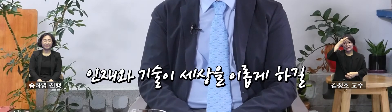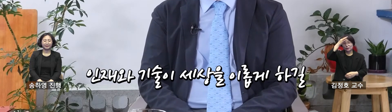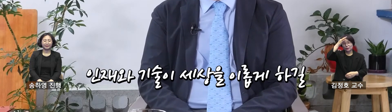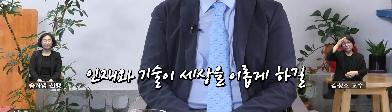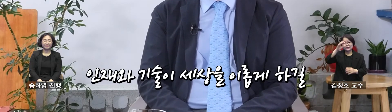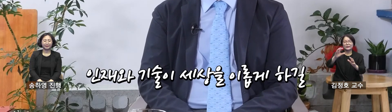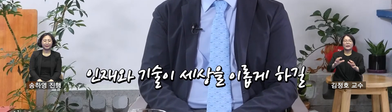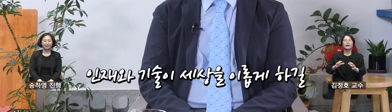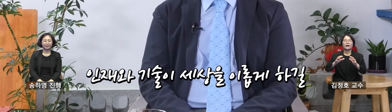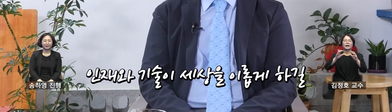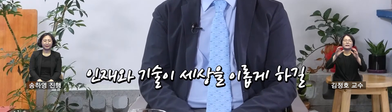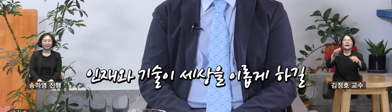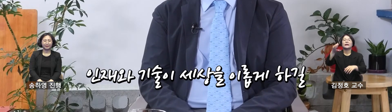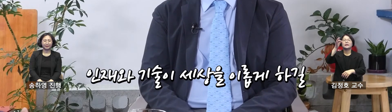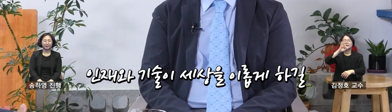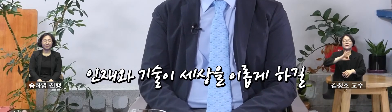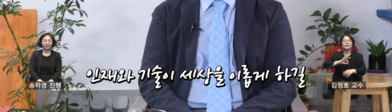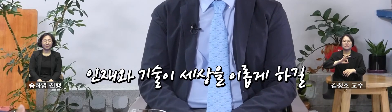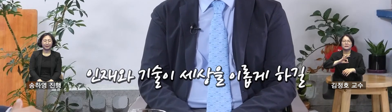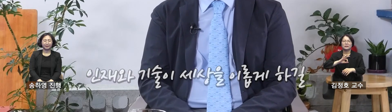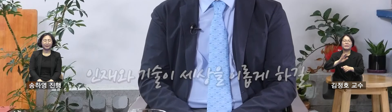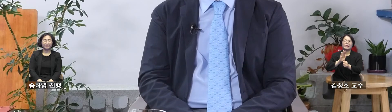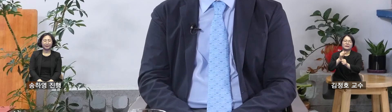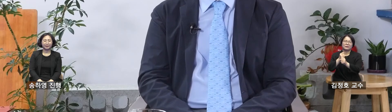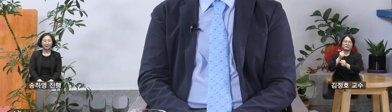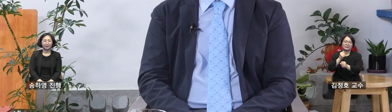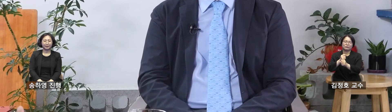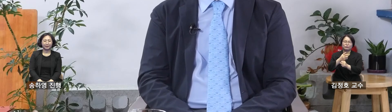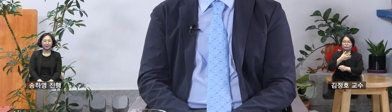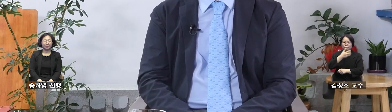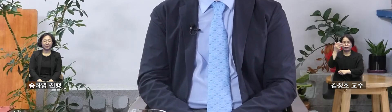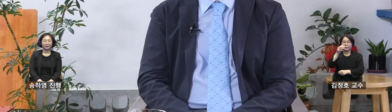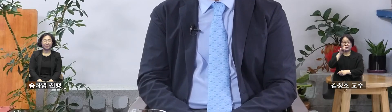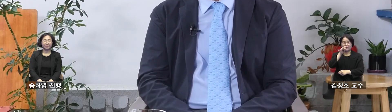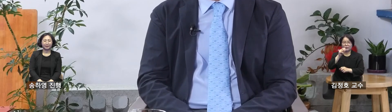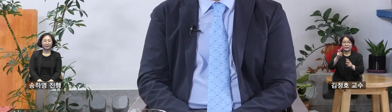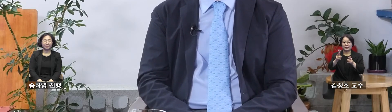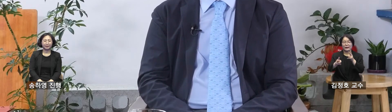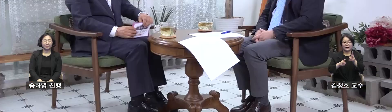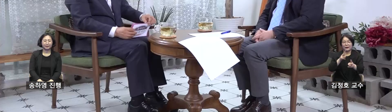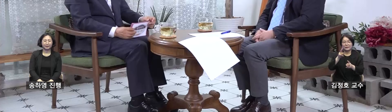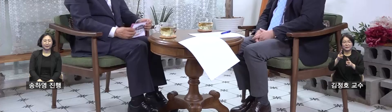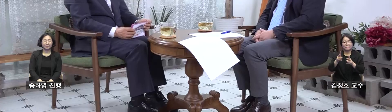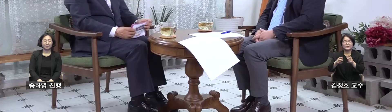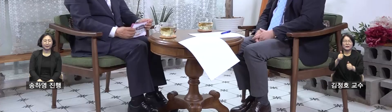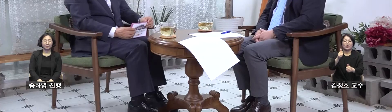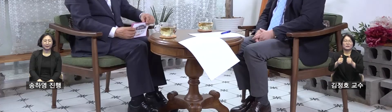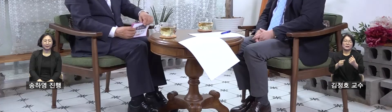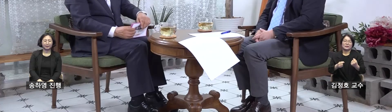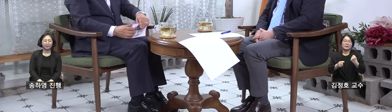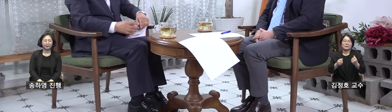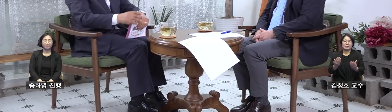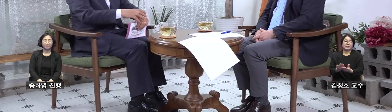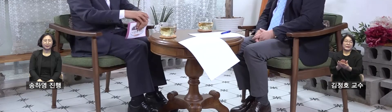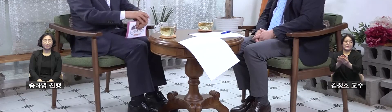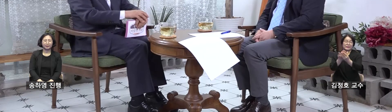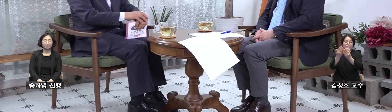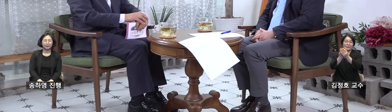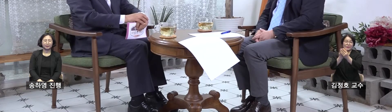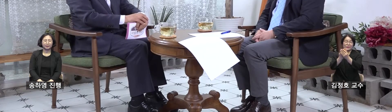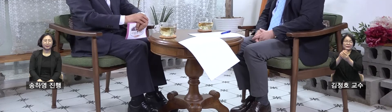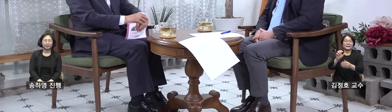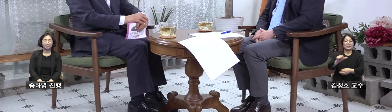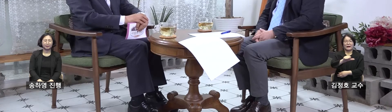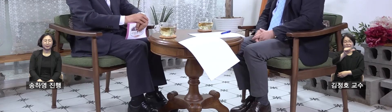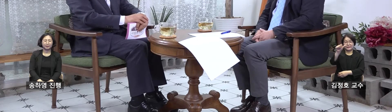세상을 이롭게 하는 그런 꿈을 갖고 있으며, 또 하나는 우리 산업 경쟁력을 향상시켜서 우리 동북아시아에서